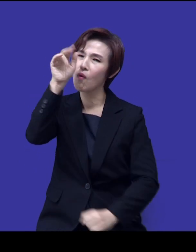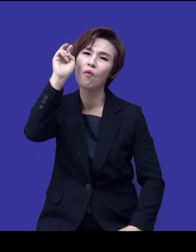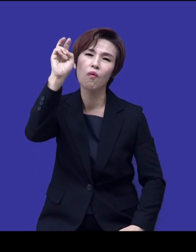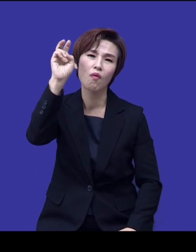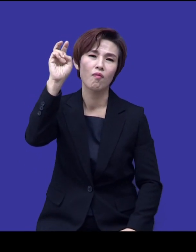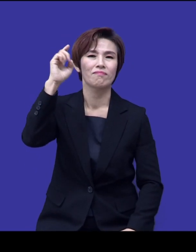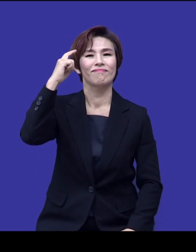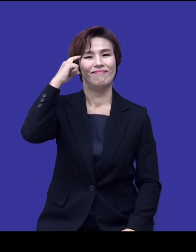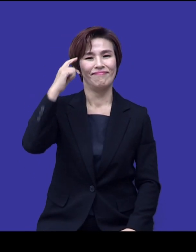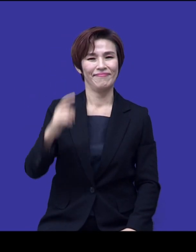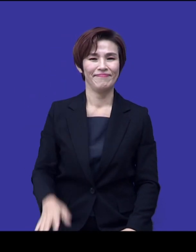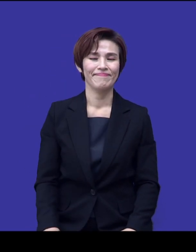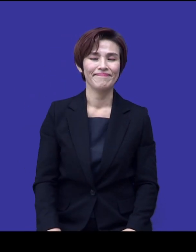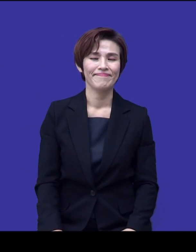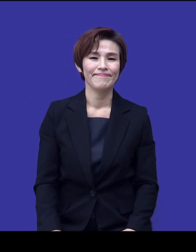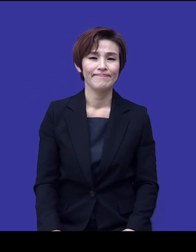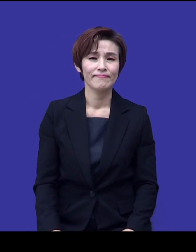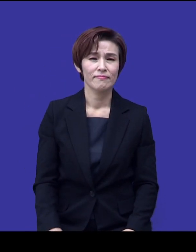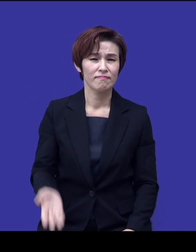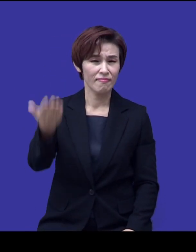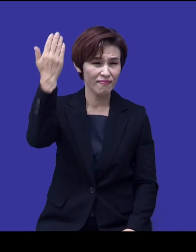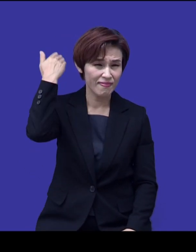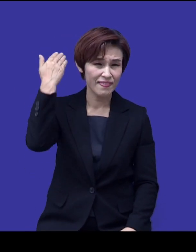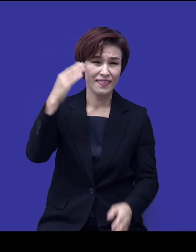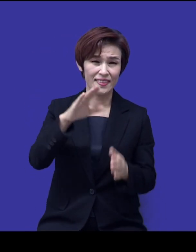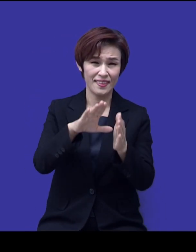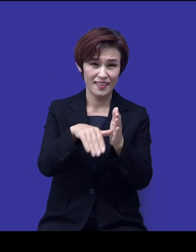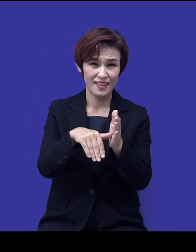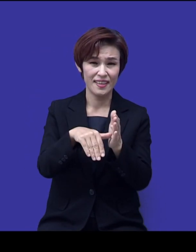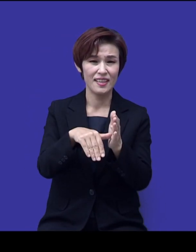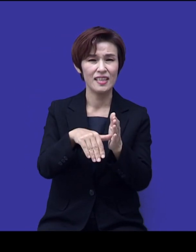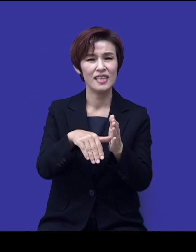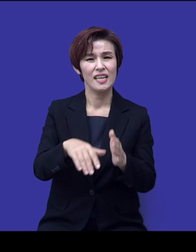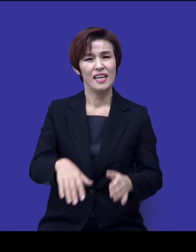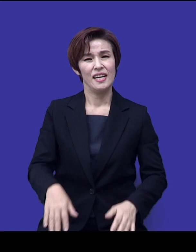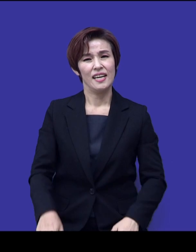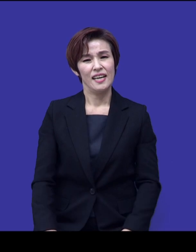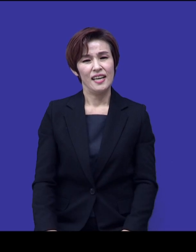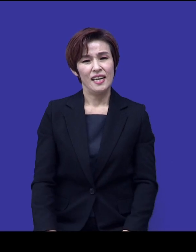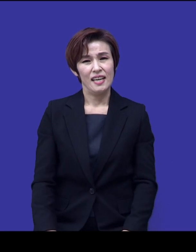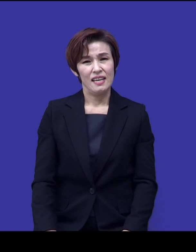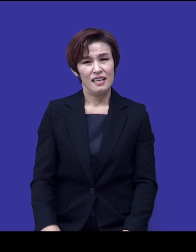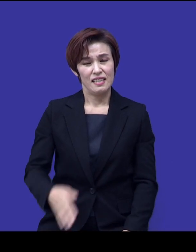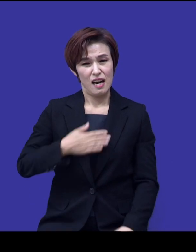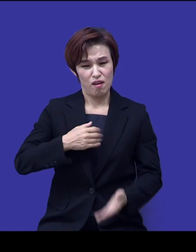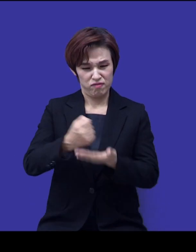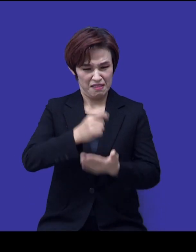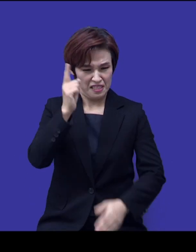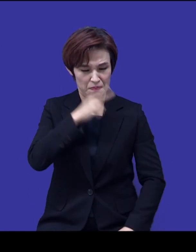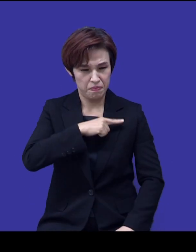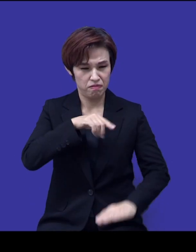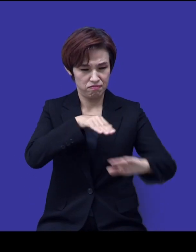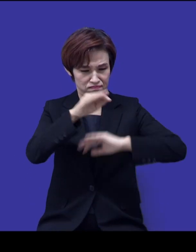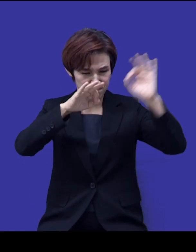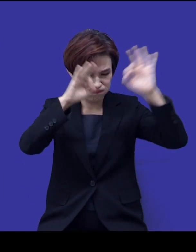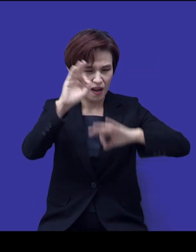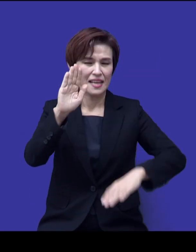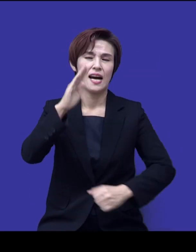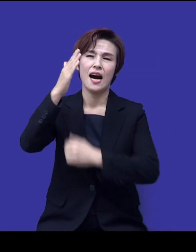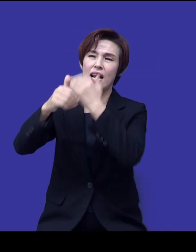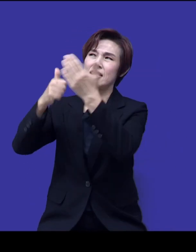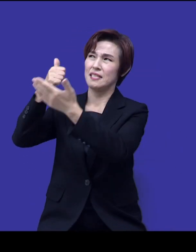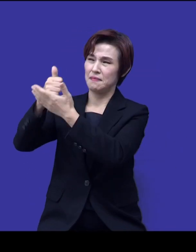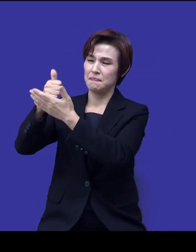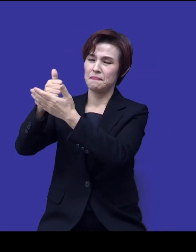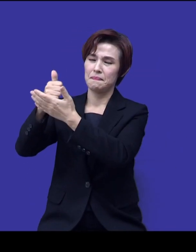네네. 이해는 못해서 따른다 그런 생각이 드는데 그때만 해도 아이고 내가 나 나쁘라고 운 나빠서 이런 거 아니야. 하나님의 뜻이 있는데 내가